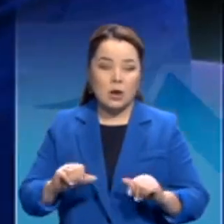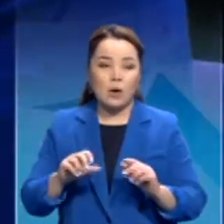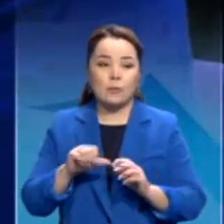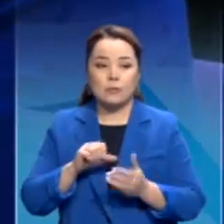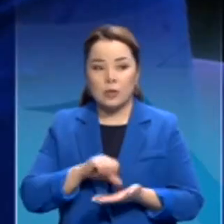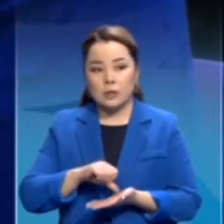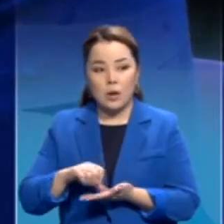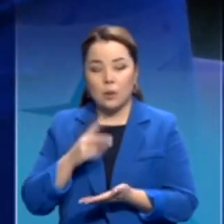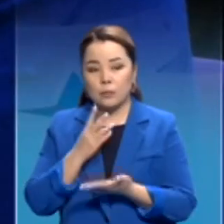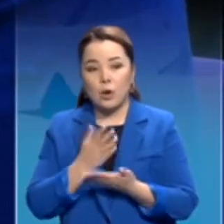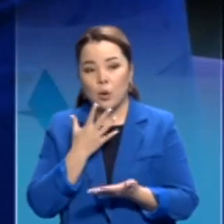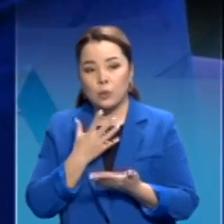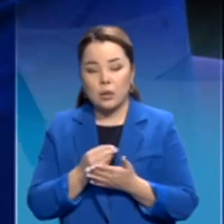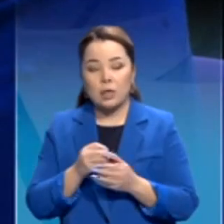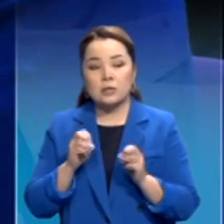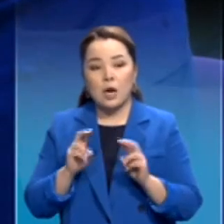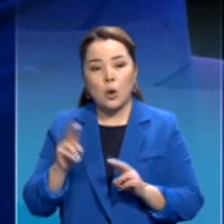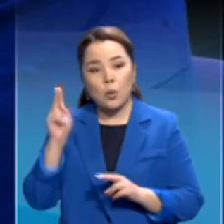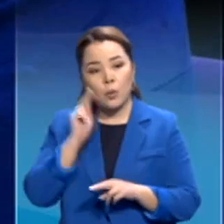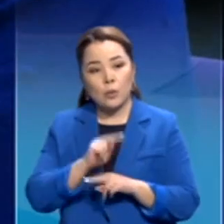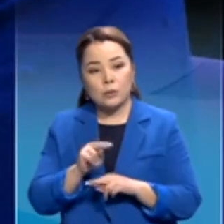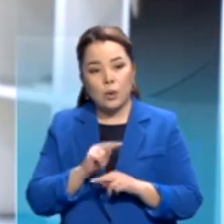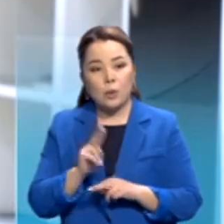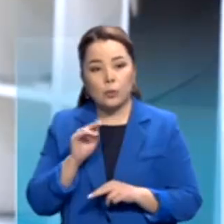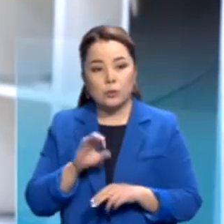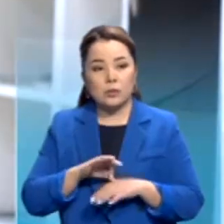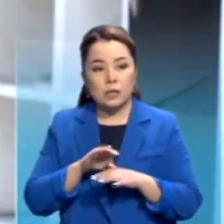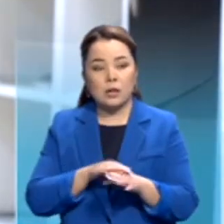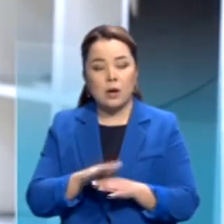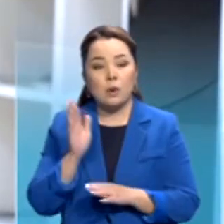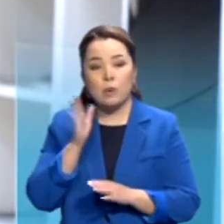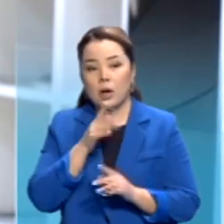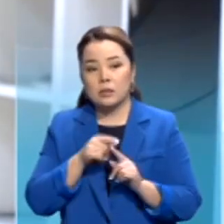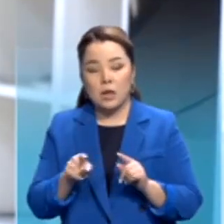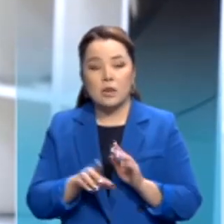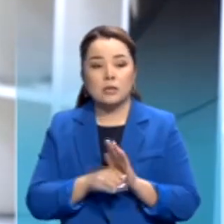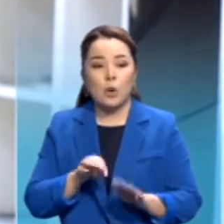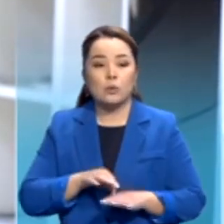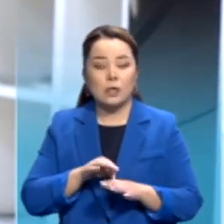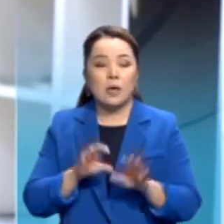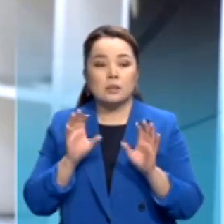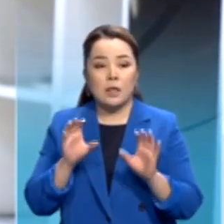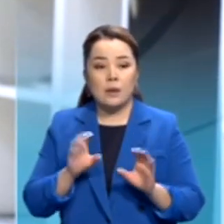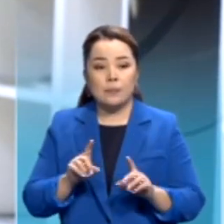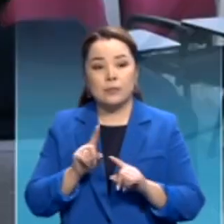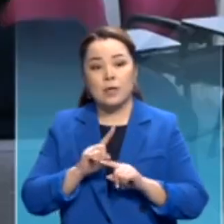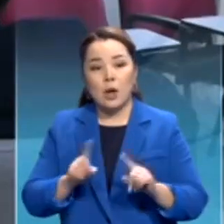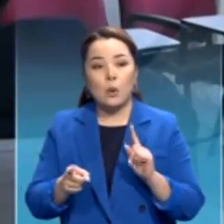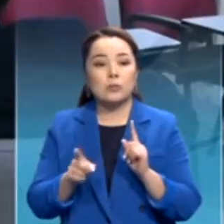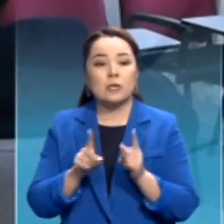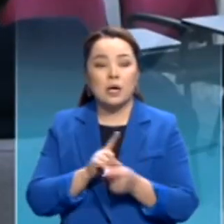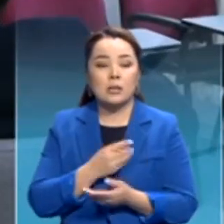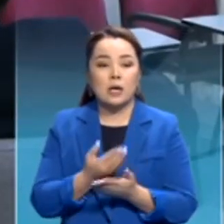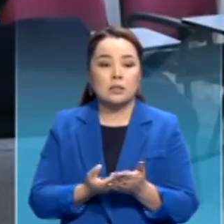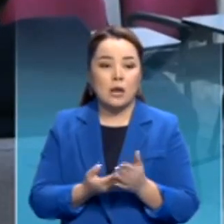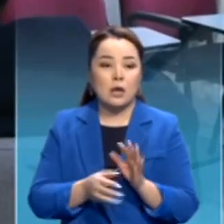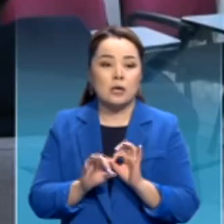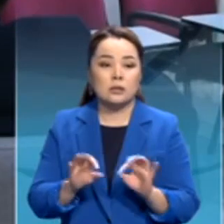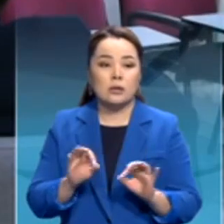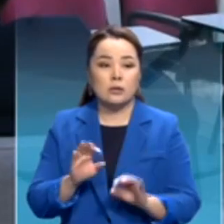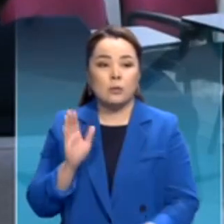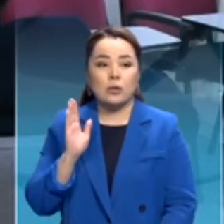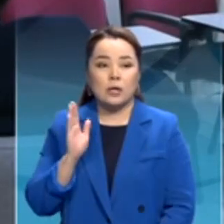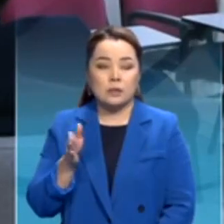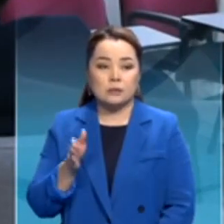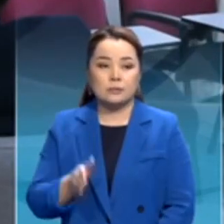мүшелері арнайы оқу курстарынан өтіп жатыр. Оларға алдағы сайлаудың ерекшеліктері мен заңнамадағы өзгерістер түсіндірілді.